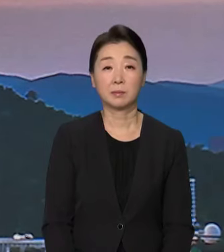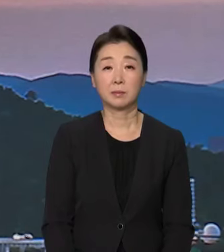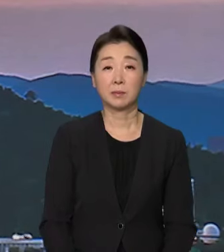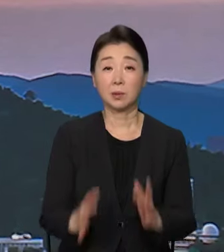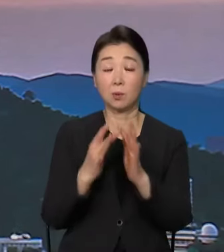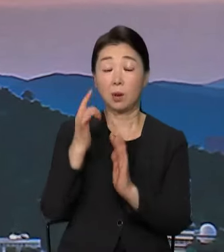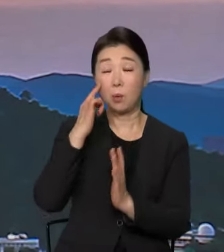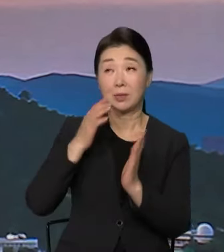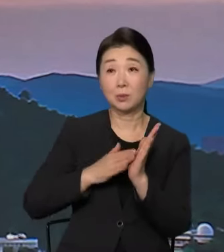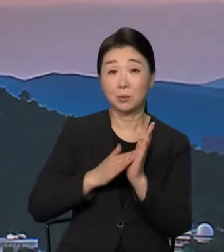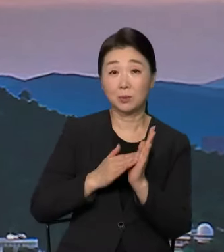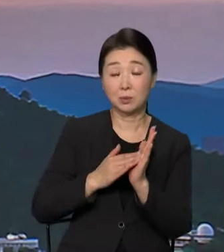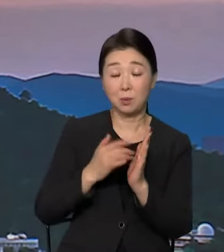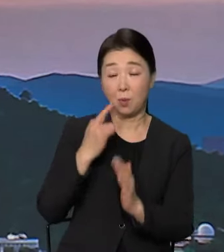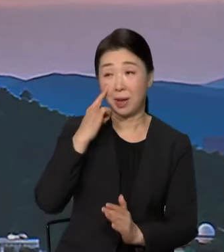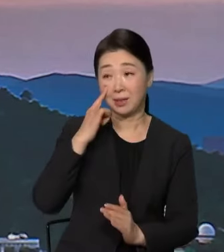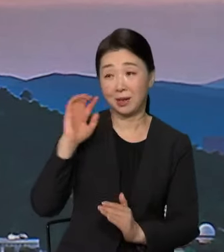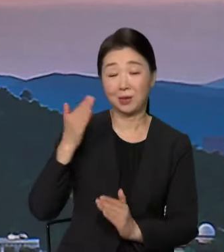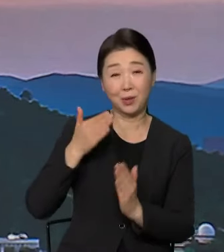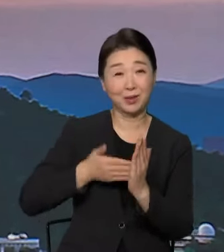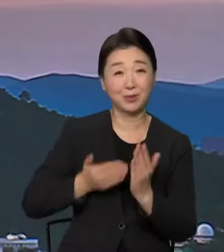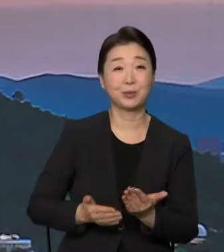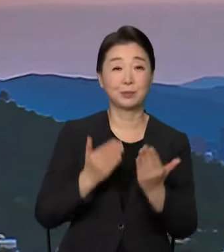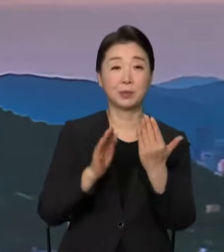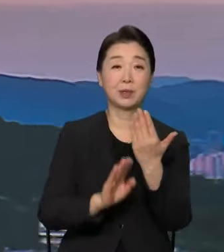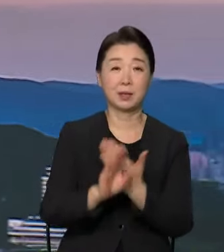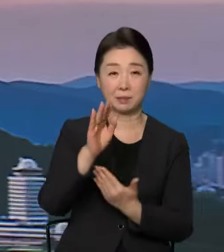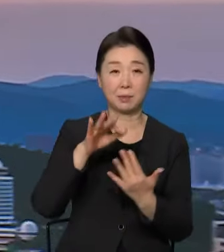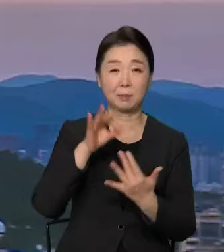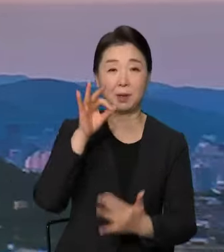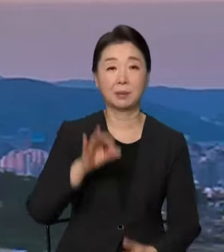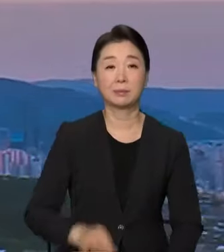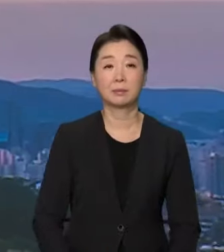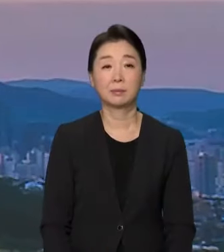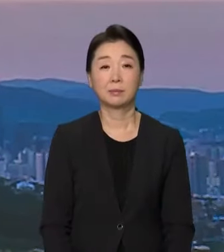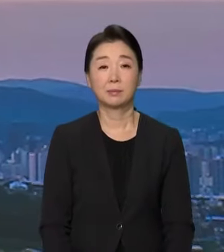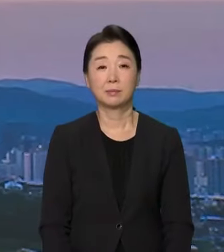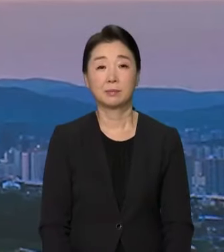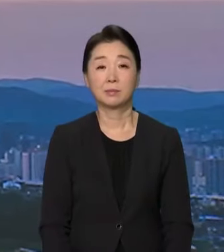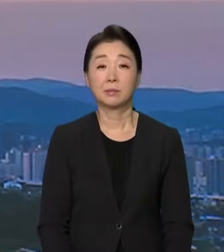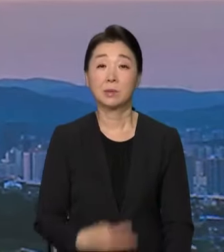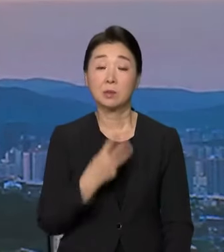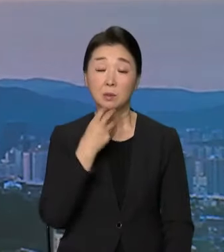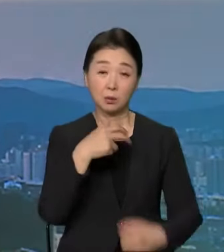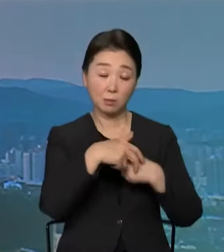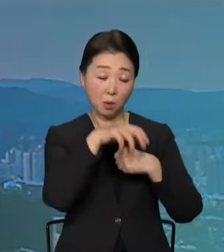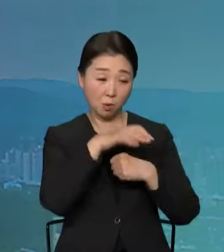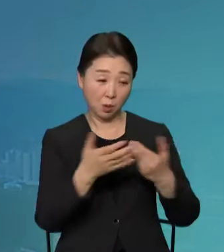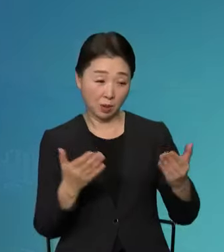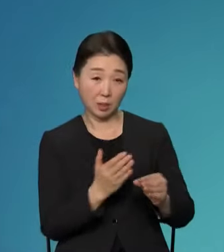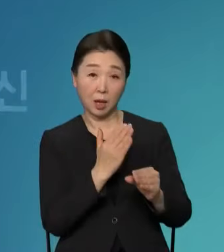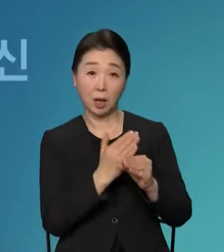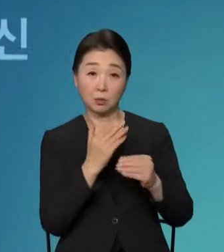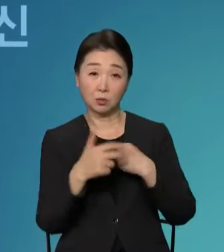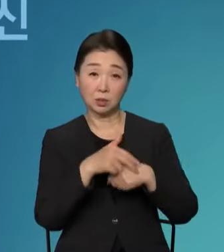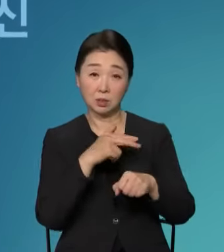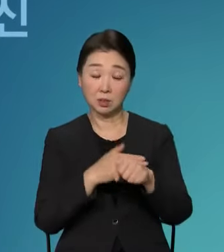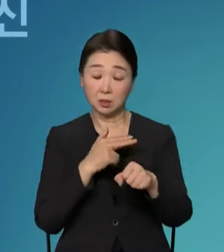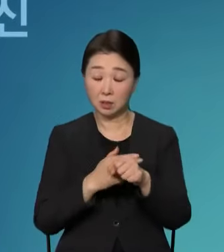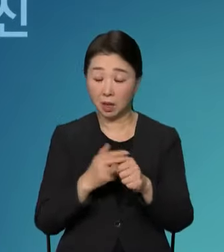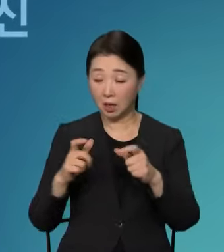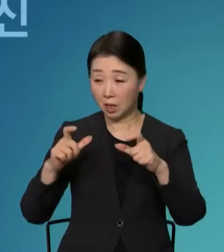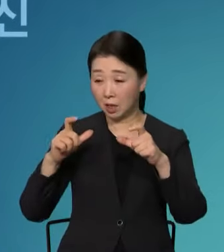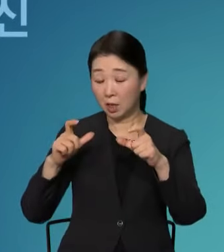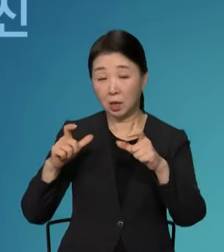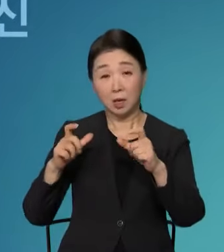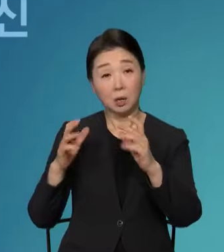온라인에서 화제가 된 뉴스, 화제가 될 뉴스를 골라 전해드립니다. 아침엔 소셜픽입니다. 서울의 한 병원에서 근무하는 의사가 온라인